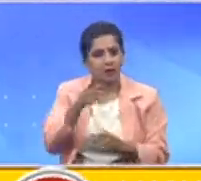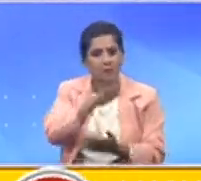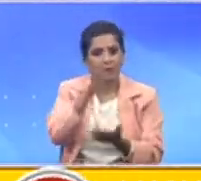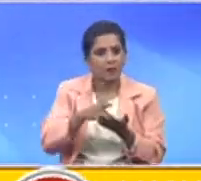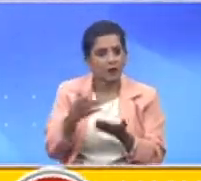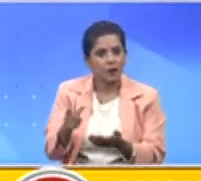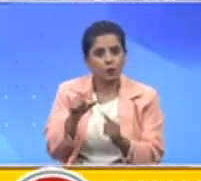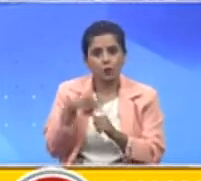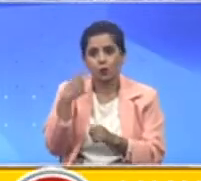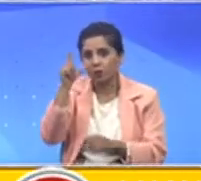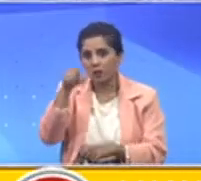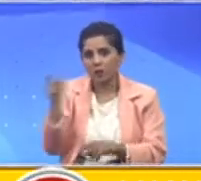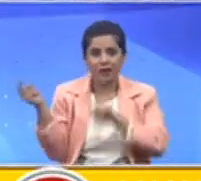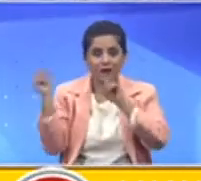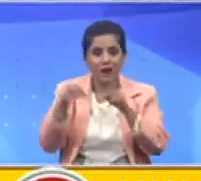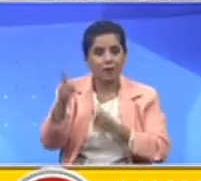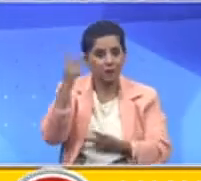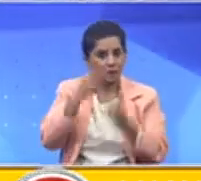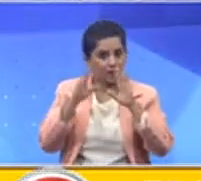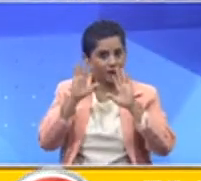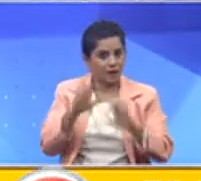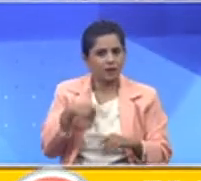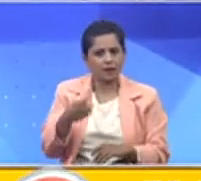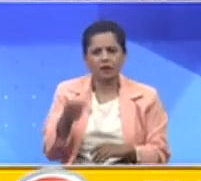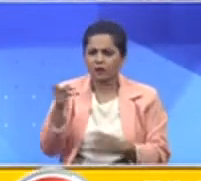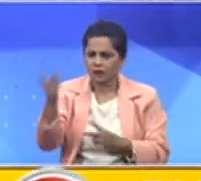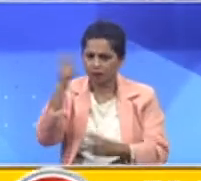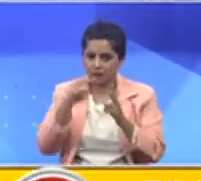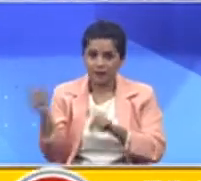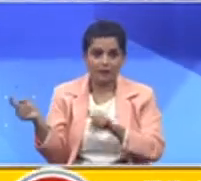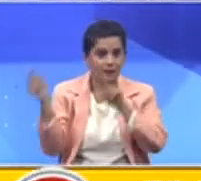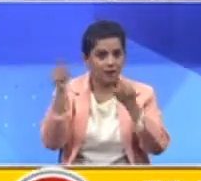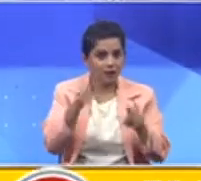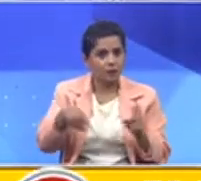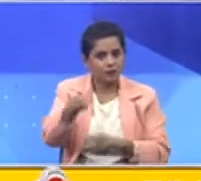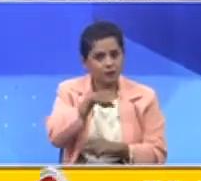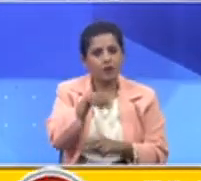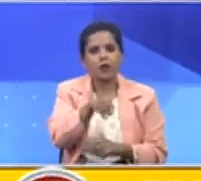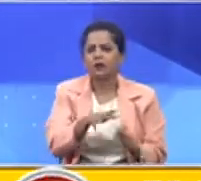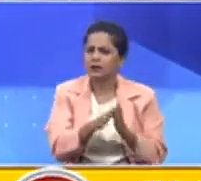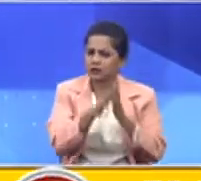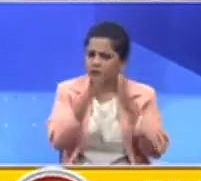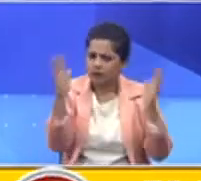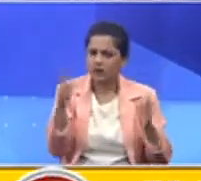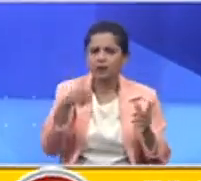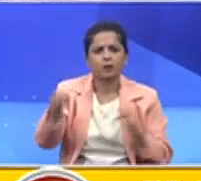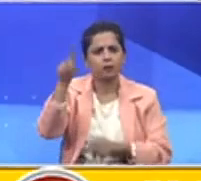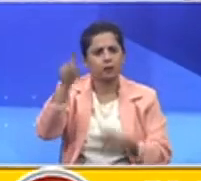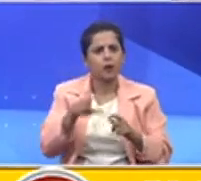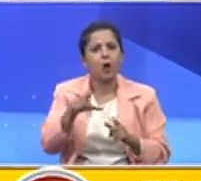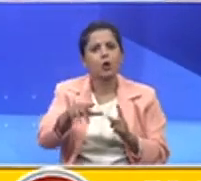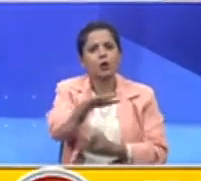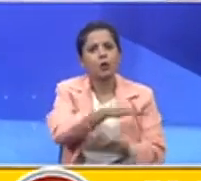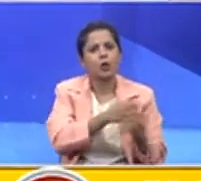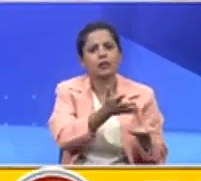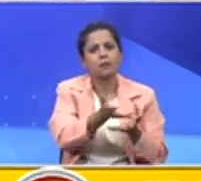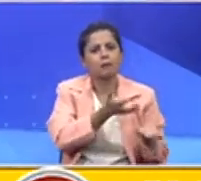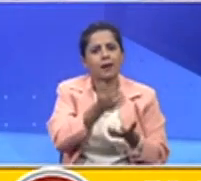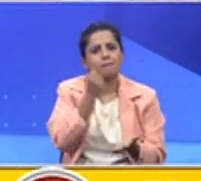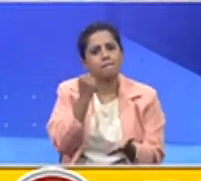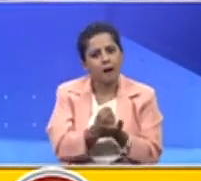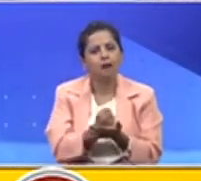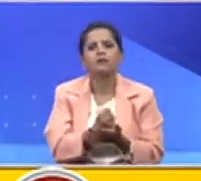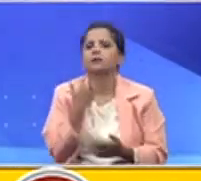आने वाले परियटकों से अपील की थी, को यातरा के दोरान जादा से जादा लोकल प्रोडक्स खरीदे,